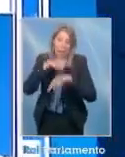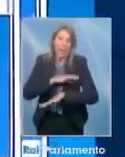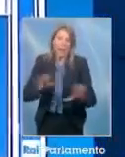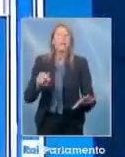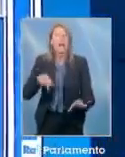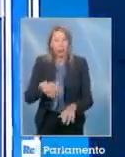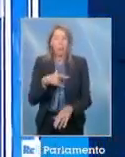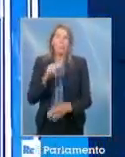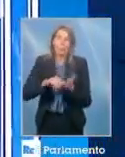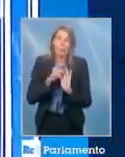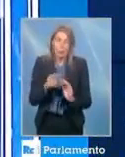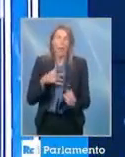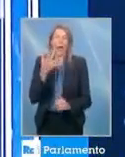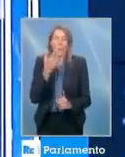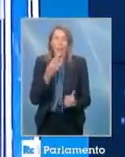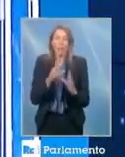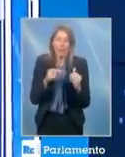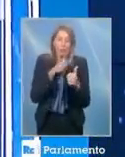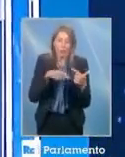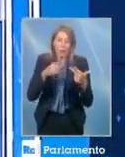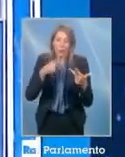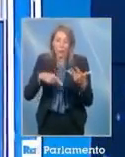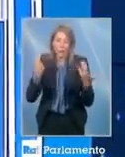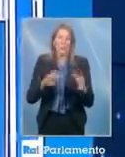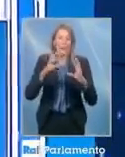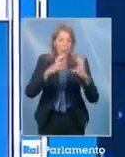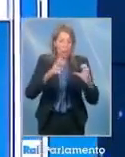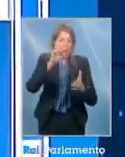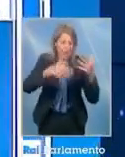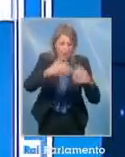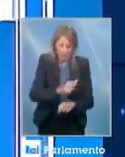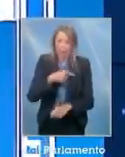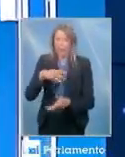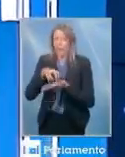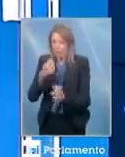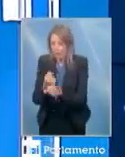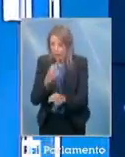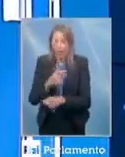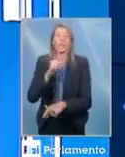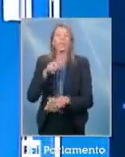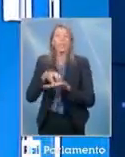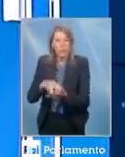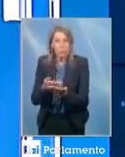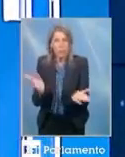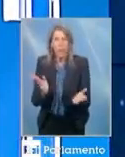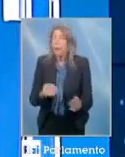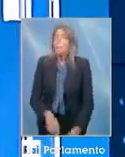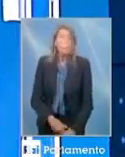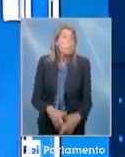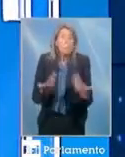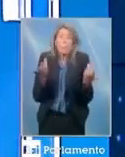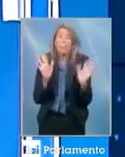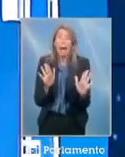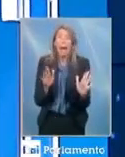fare tante cose, dobbiamo detassare le imprese, dobbiamo investire nel lavoro, dobbiamo fare quegli investimenti pubblici, ma non si può fare niente se rimaniamo